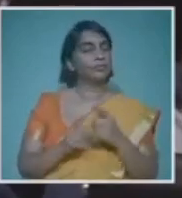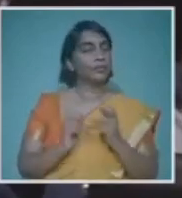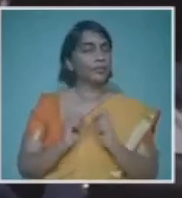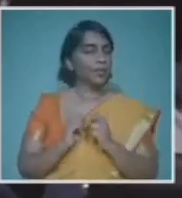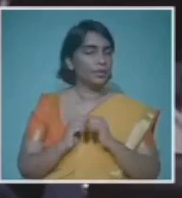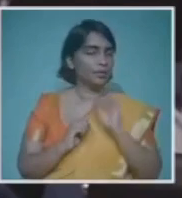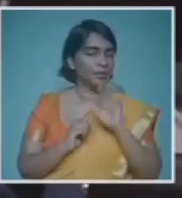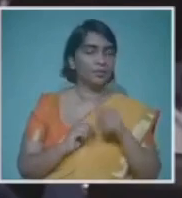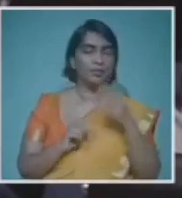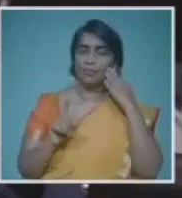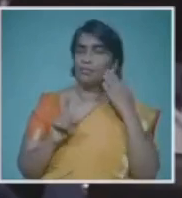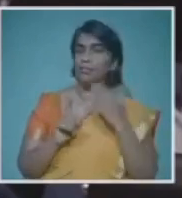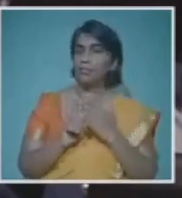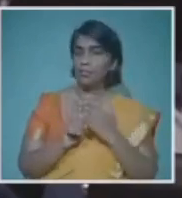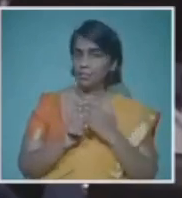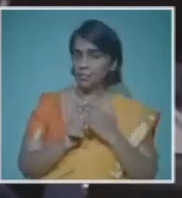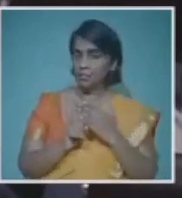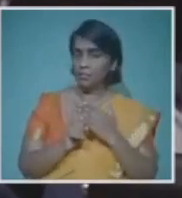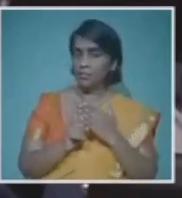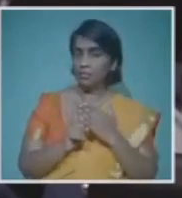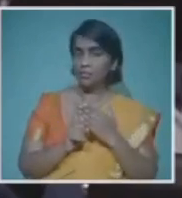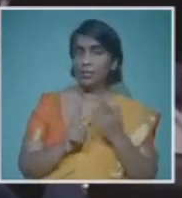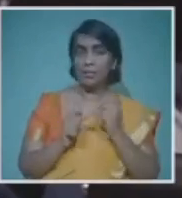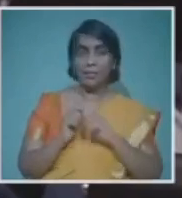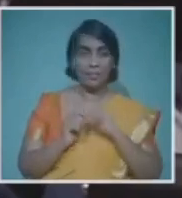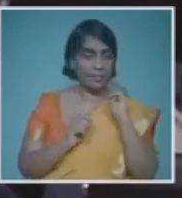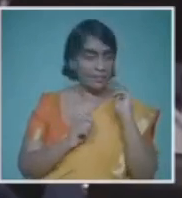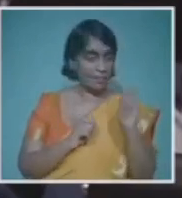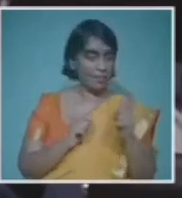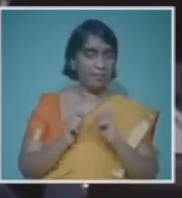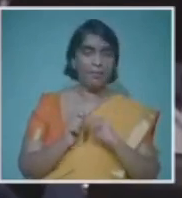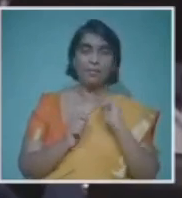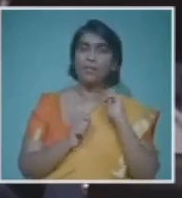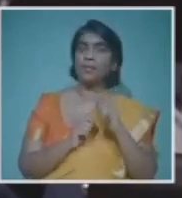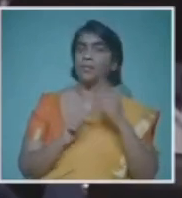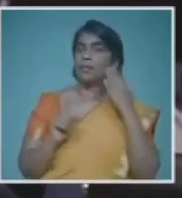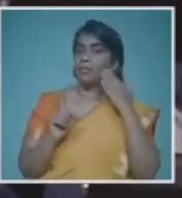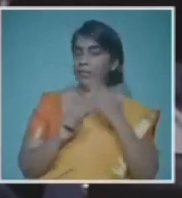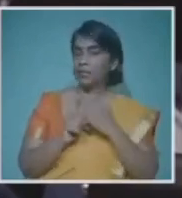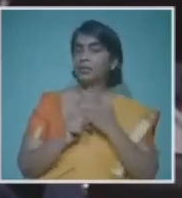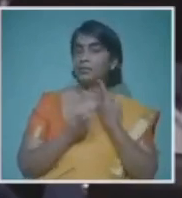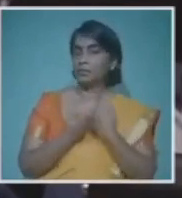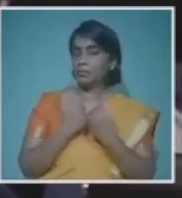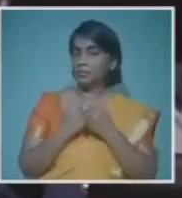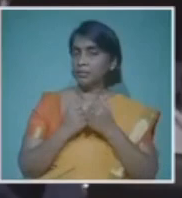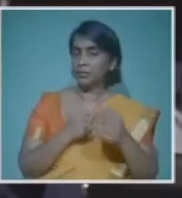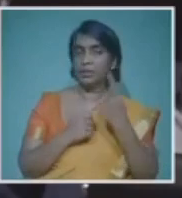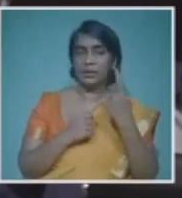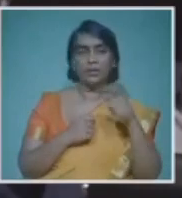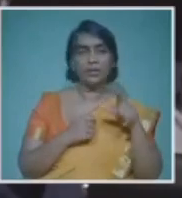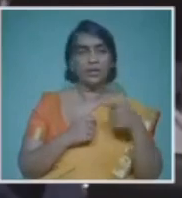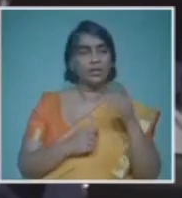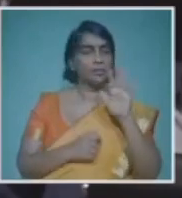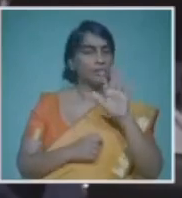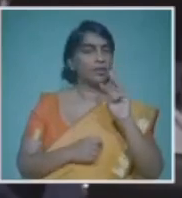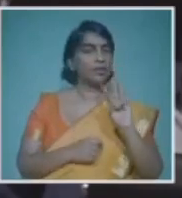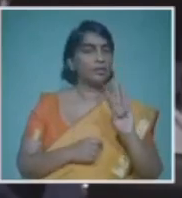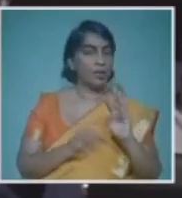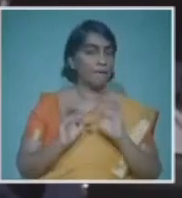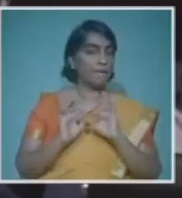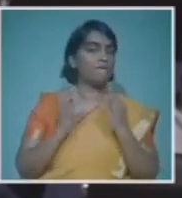හානිපූර්ණේ සම්බන්ධව ගත්තත් වන්දි ගෙවීම් පිළිබඳව පරීක්ෂණ පවත්වලා 1753කට